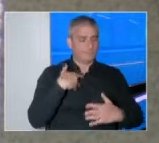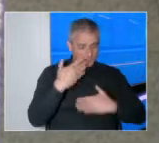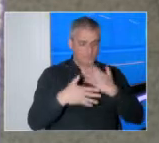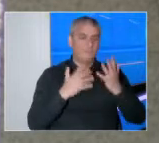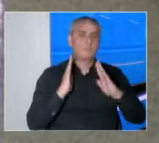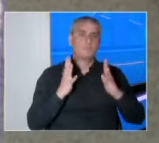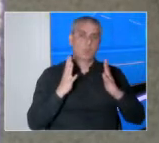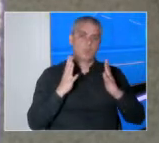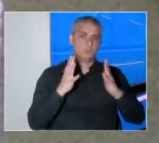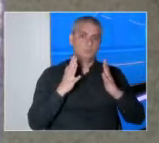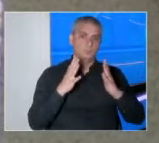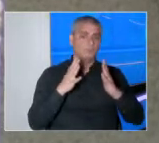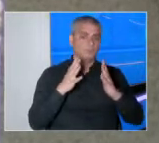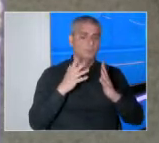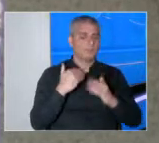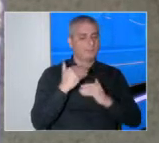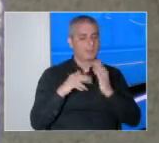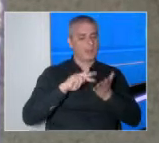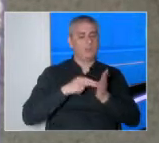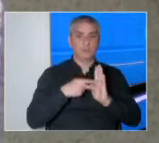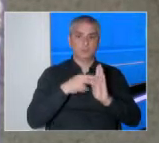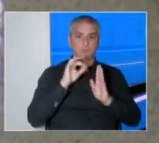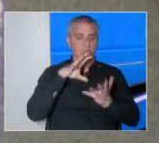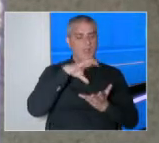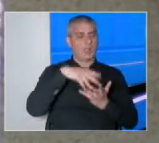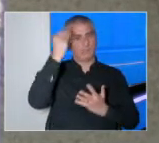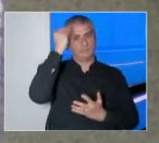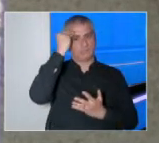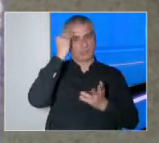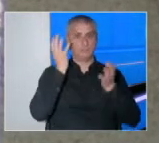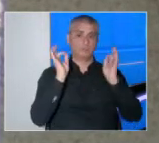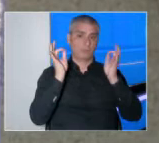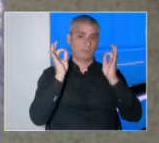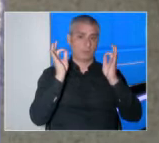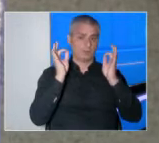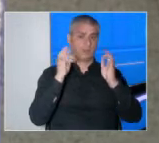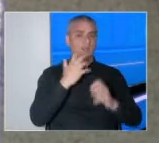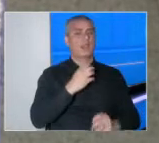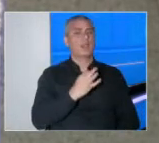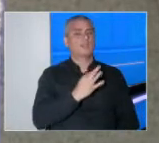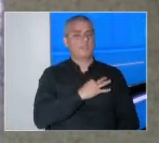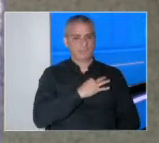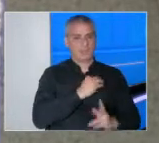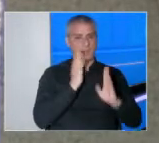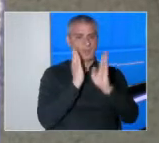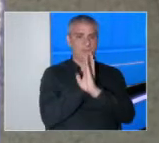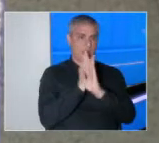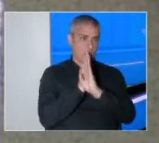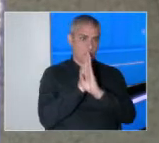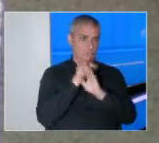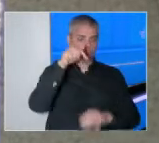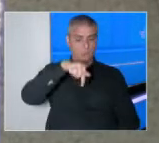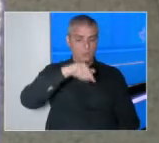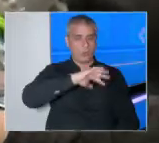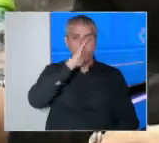מתקדמים מאוד בהליך התכנוני של היכל ההנצחה המיוחד לנפגעי פעולות האיבה